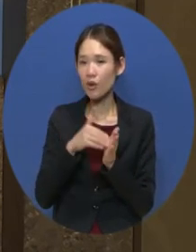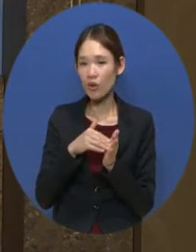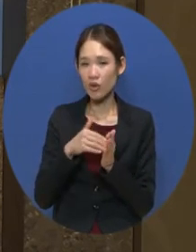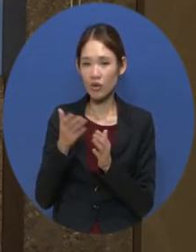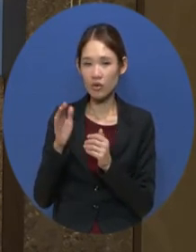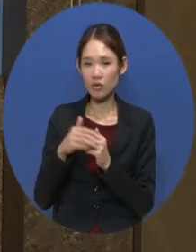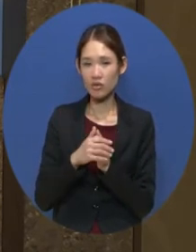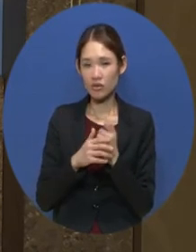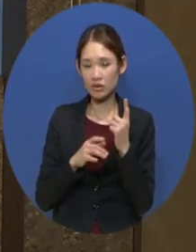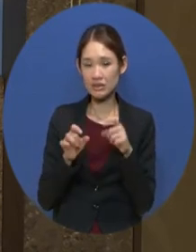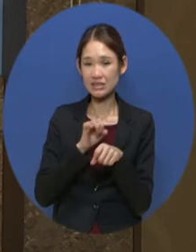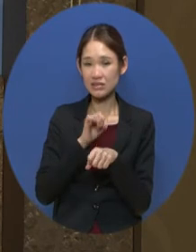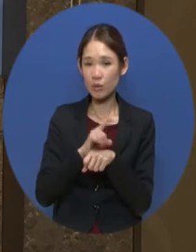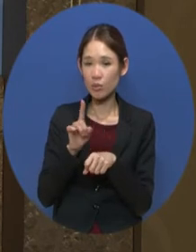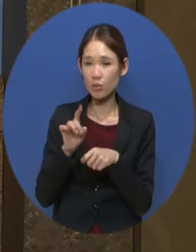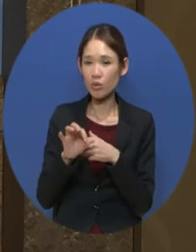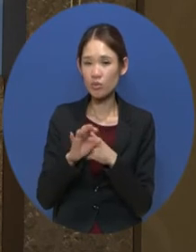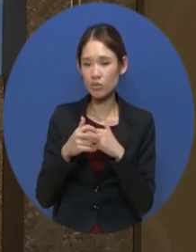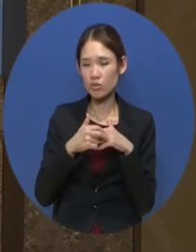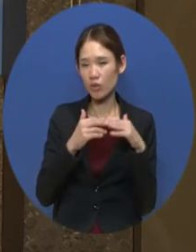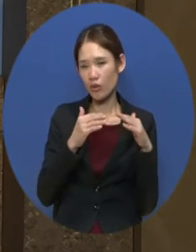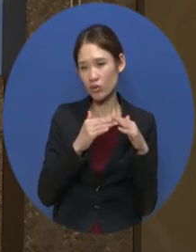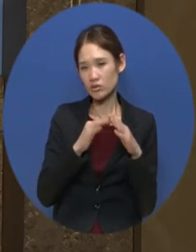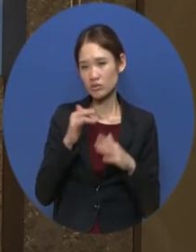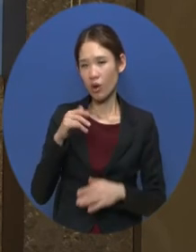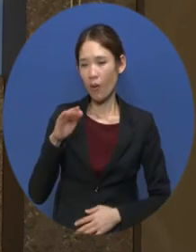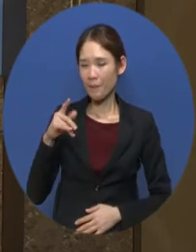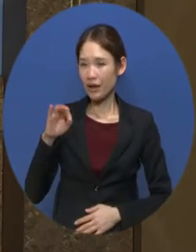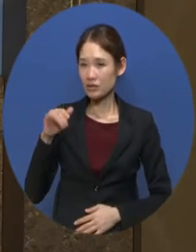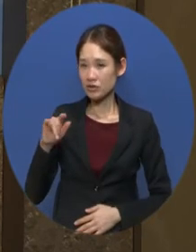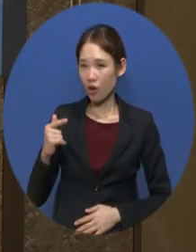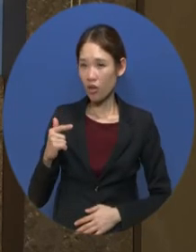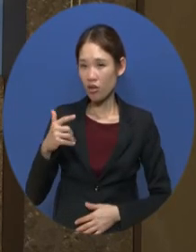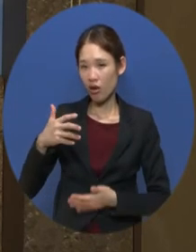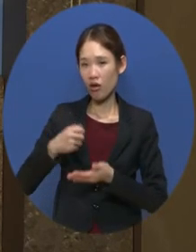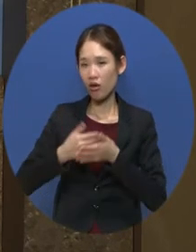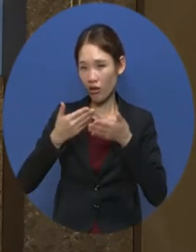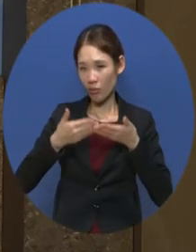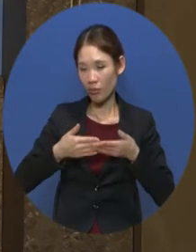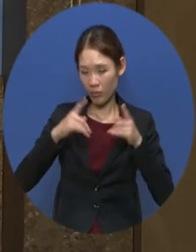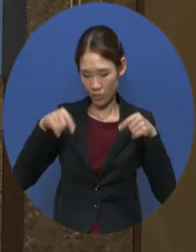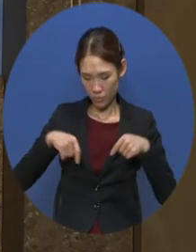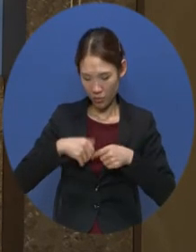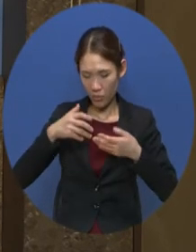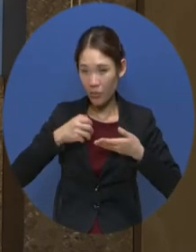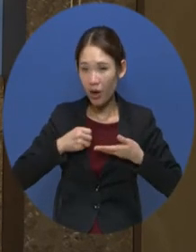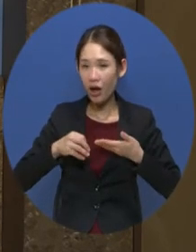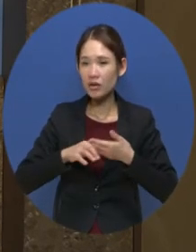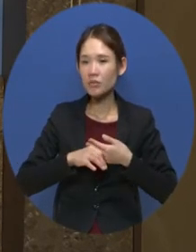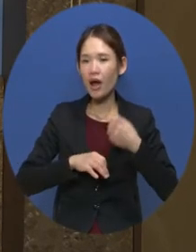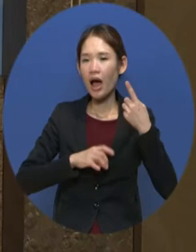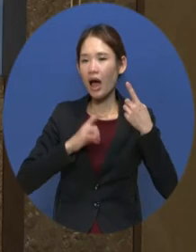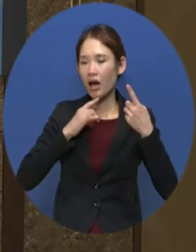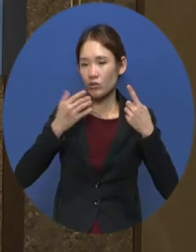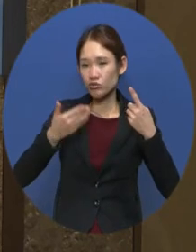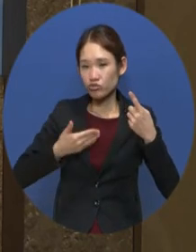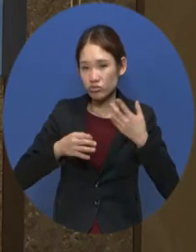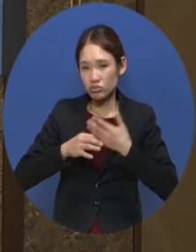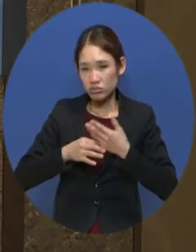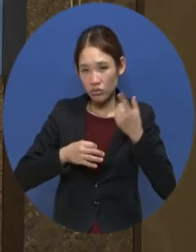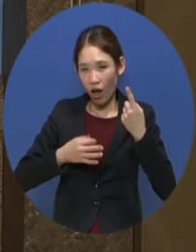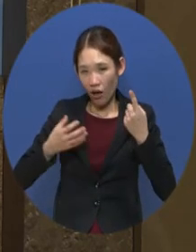근데 한 가지 특징이 뭐냐면은 병원에서 처방전을 받으면은 한 장만 주면은 이제 한장